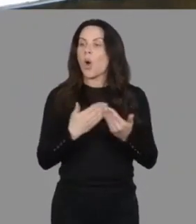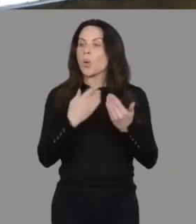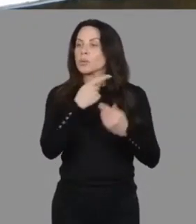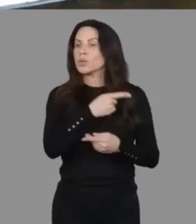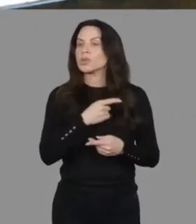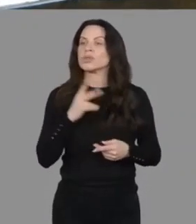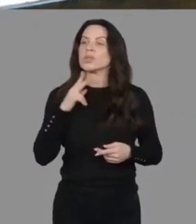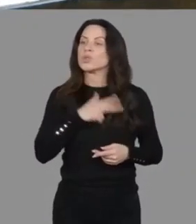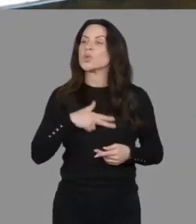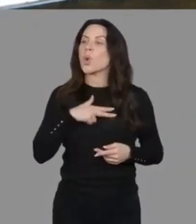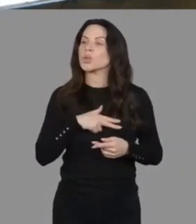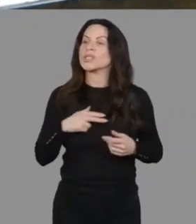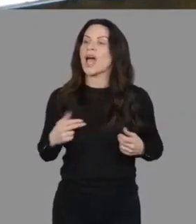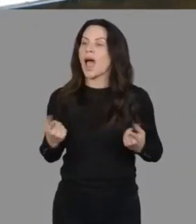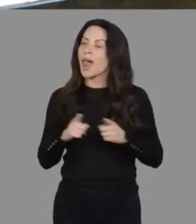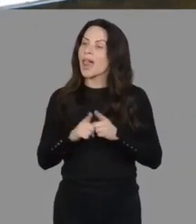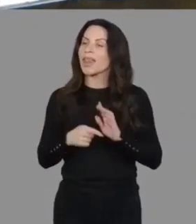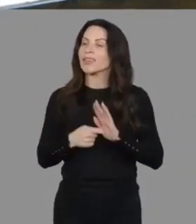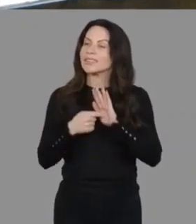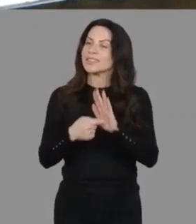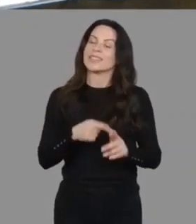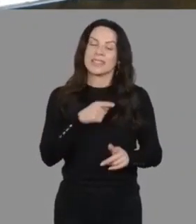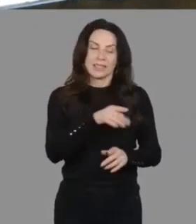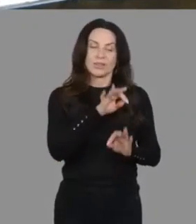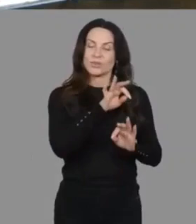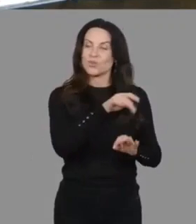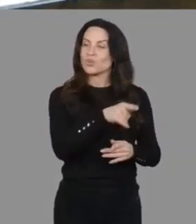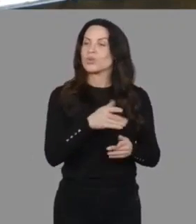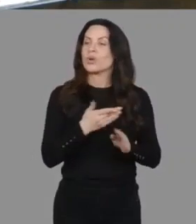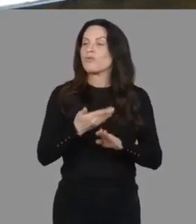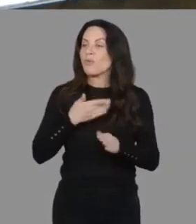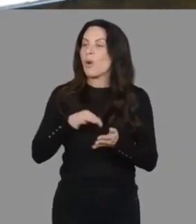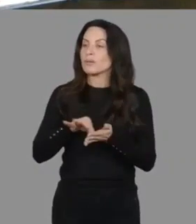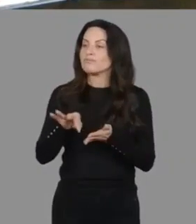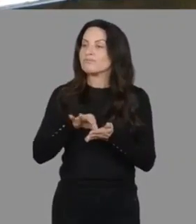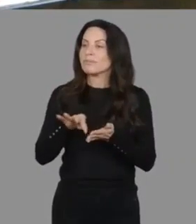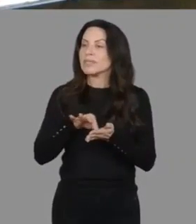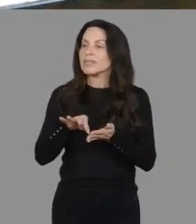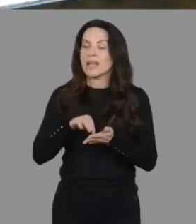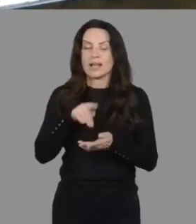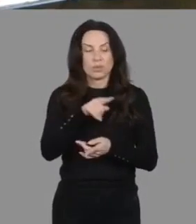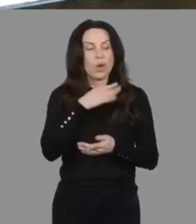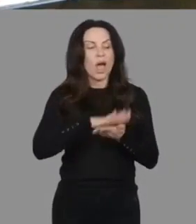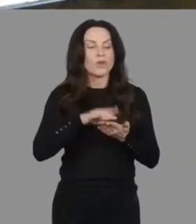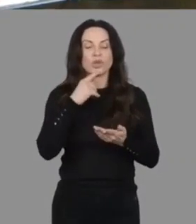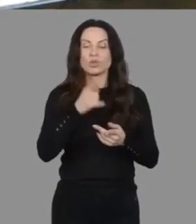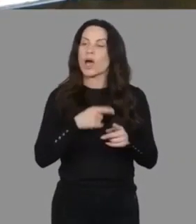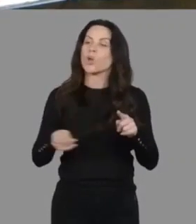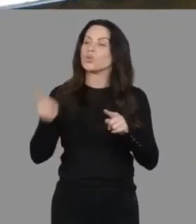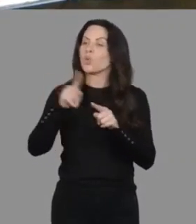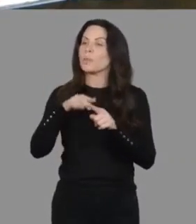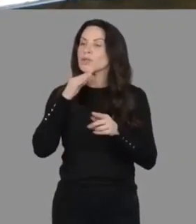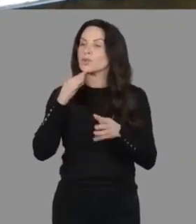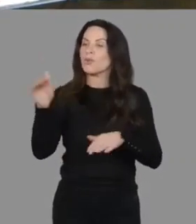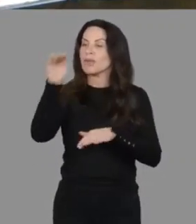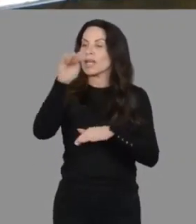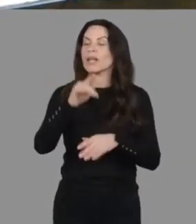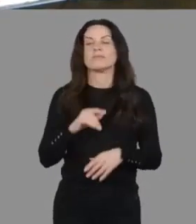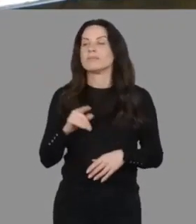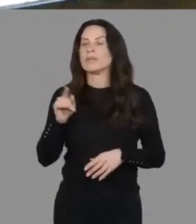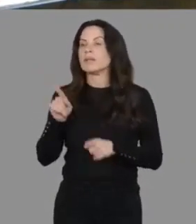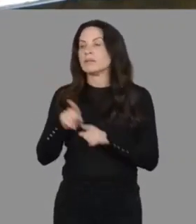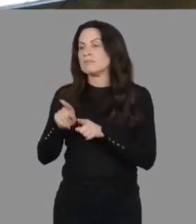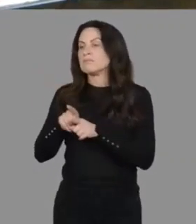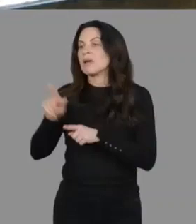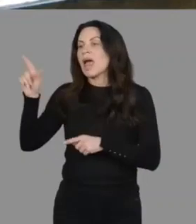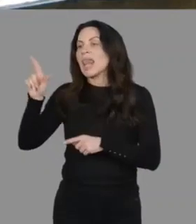raushängt, ist es gut, bevor überhaupt der erste Euro ausbezahlt worden ist, zu sagen, man verdoppelt es. Man kann, wie die Linke, sagen, das ist ja alles